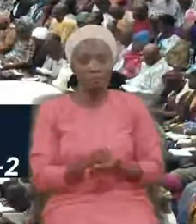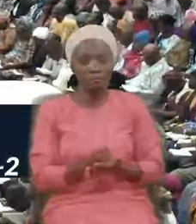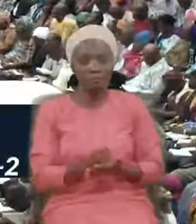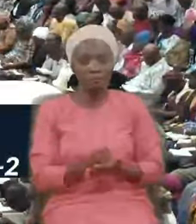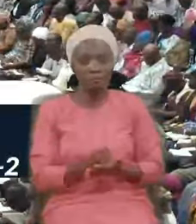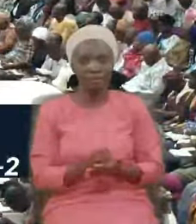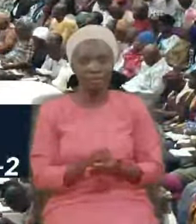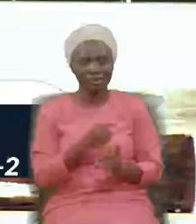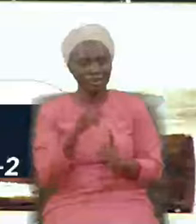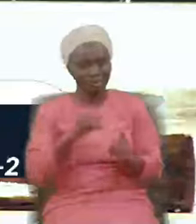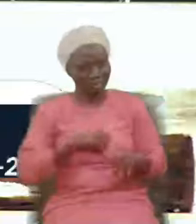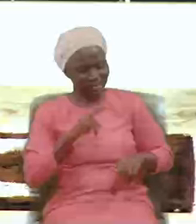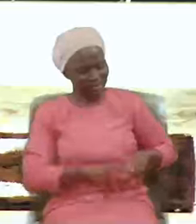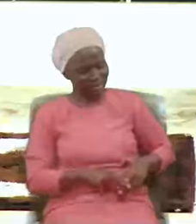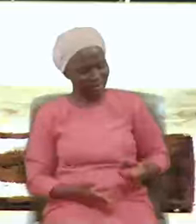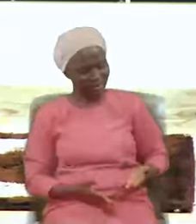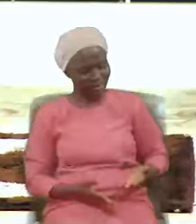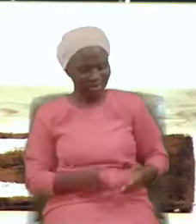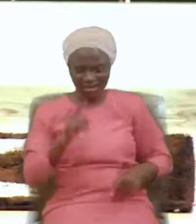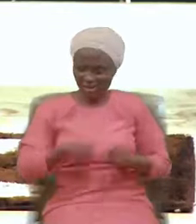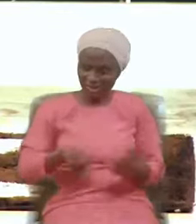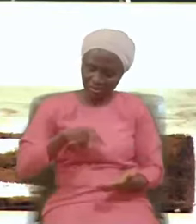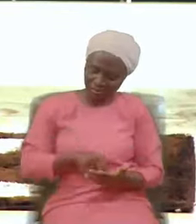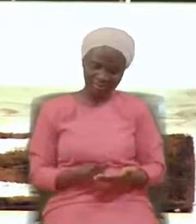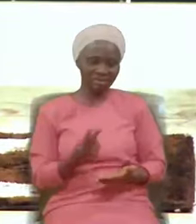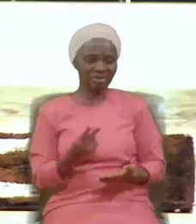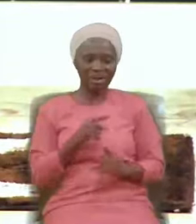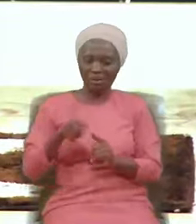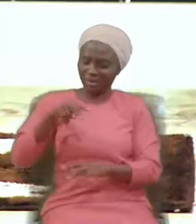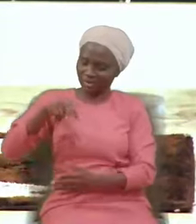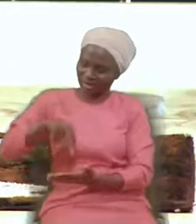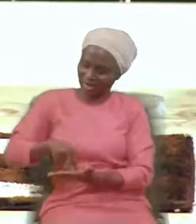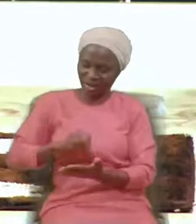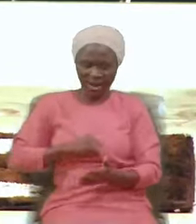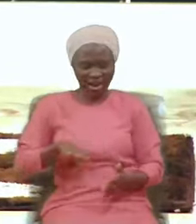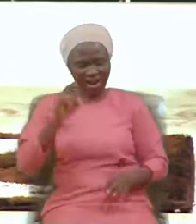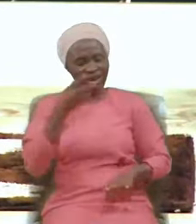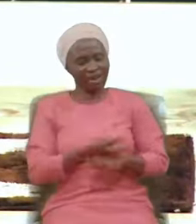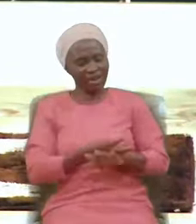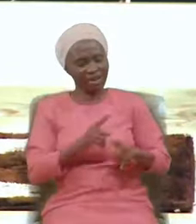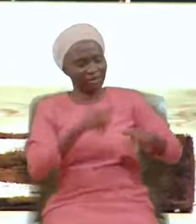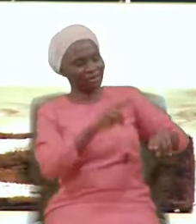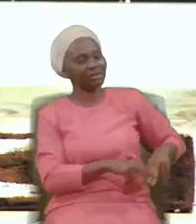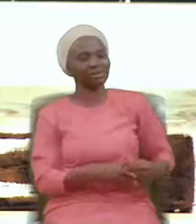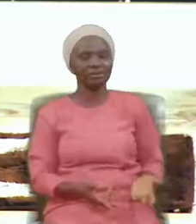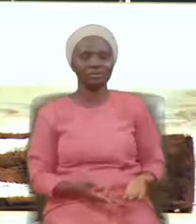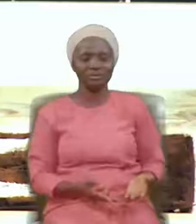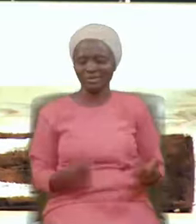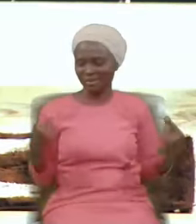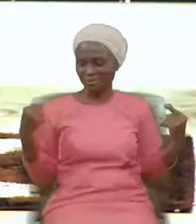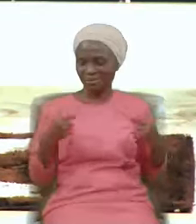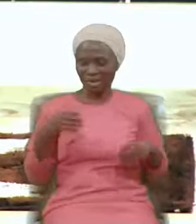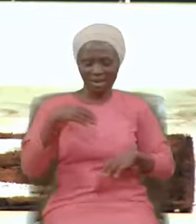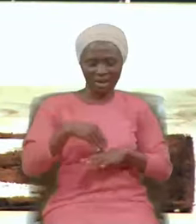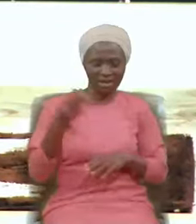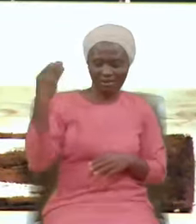Quand je m'assieds, je ne peux pas me lever. Quand je me tiens debout, je le trouve difficile de m'asseoir. Il y a la douleur au